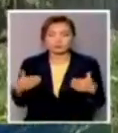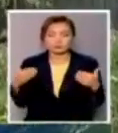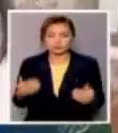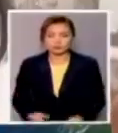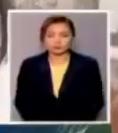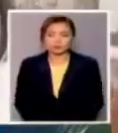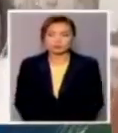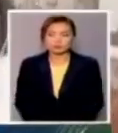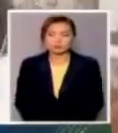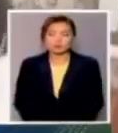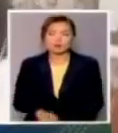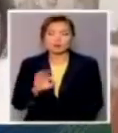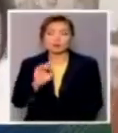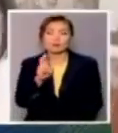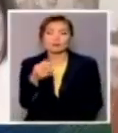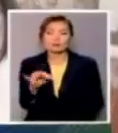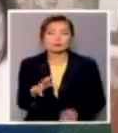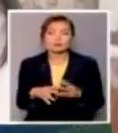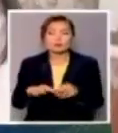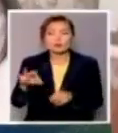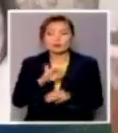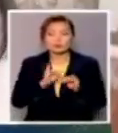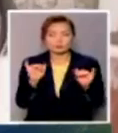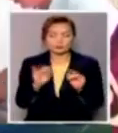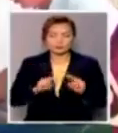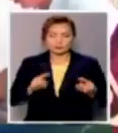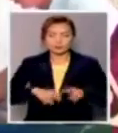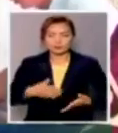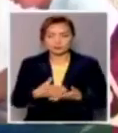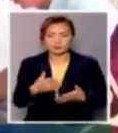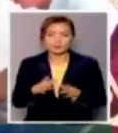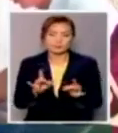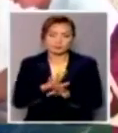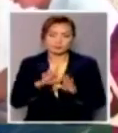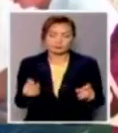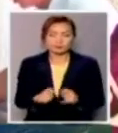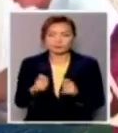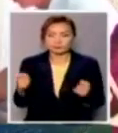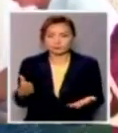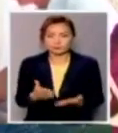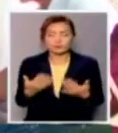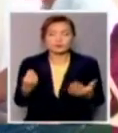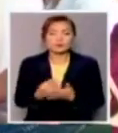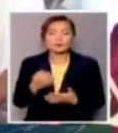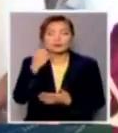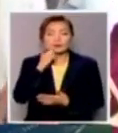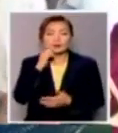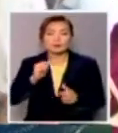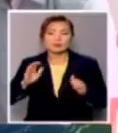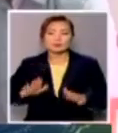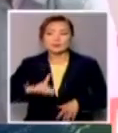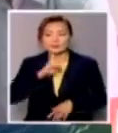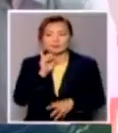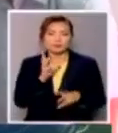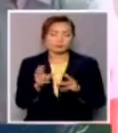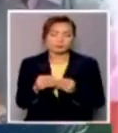örlei bersin. Бекбай аға шуақты шаңырағы туралы кеңінен әңгімелеп берді. Ән жырдан шашу шашты. Қазыналы қарттың батасын алған